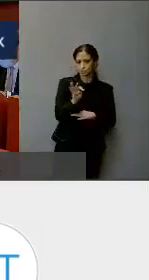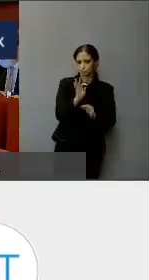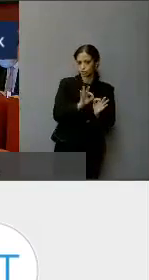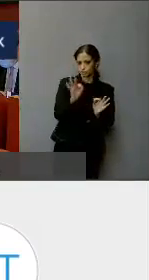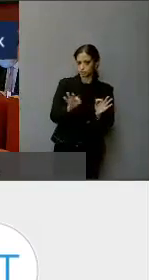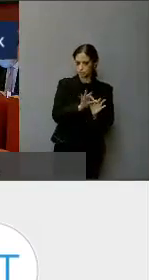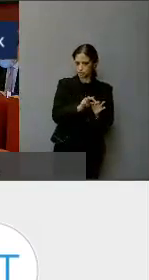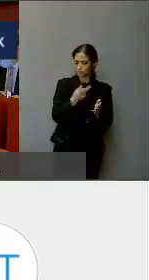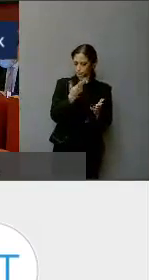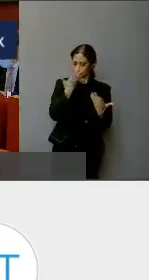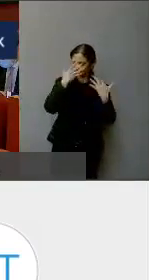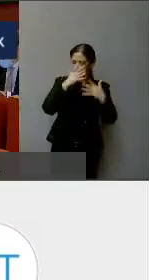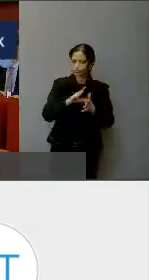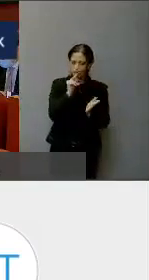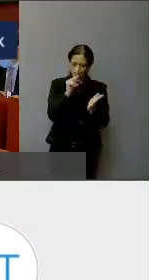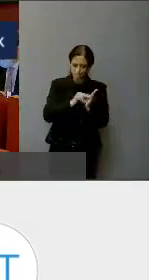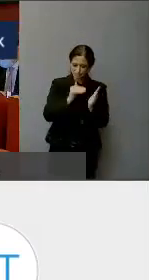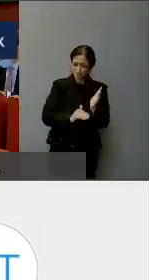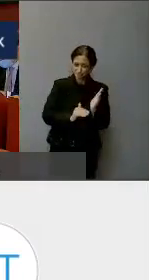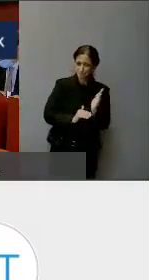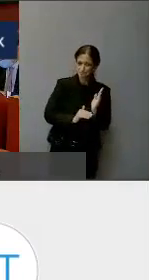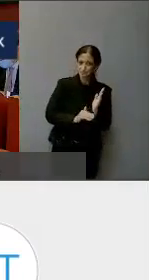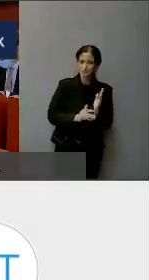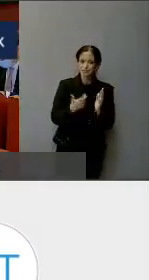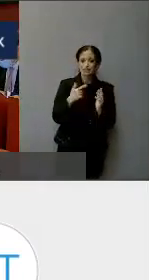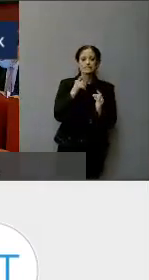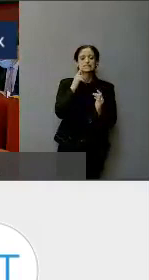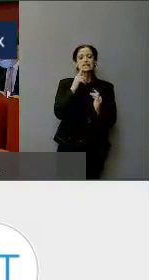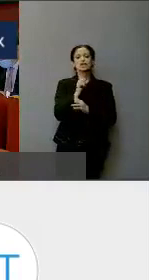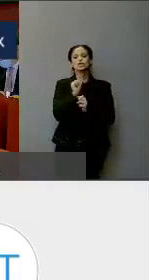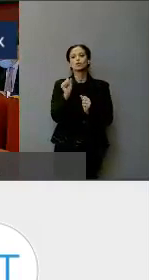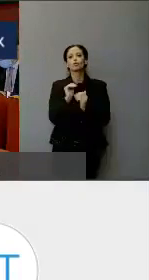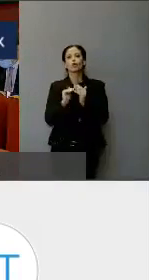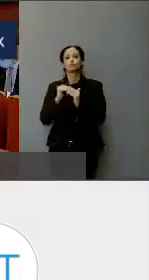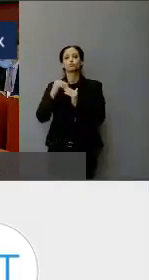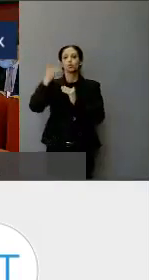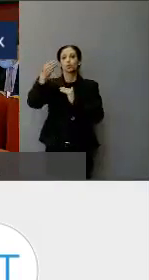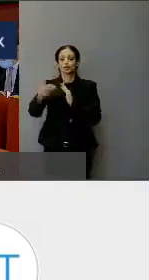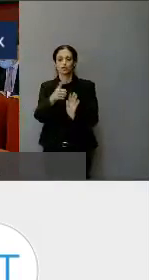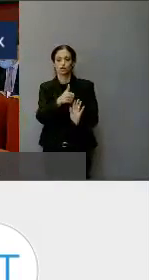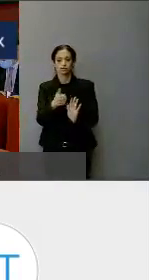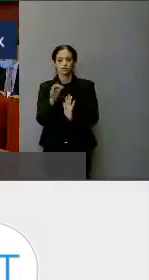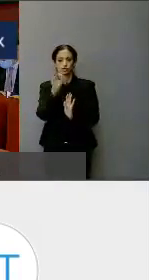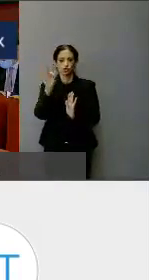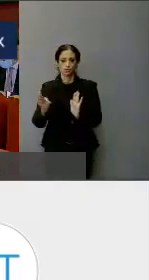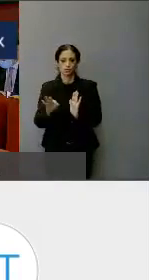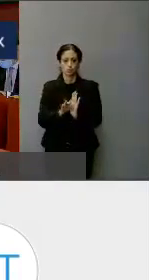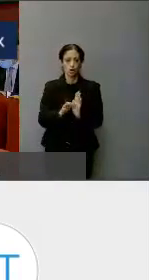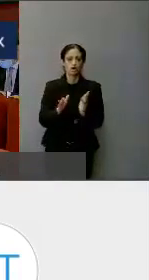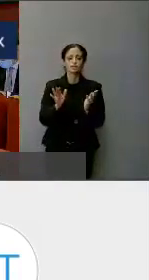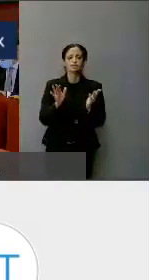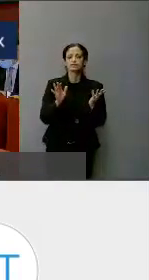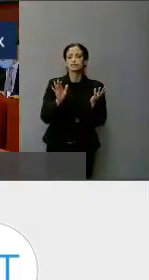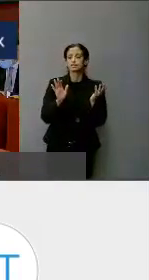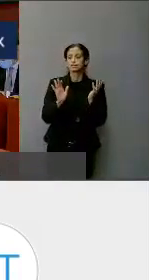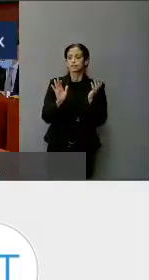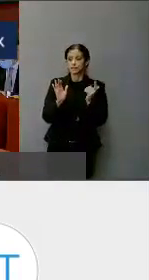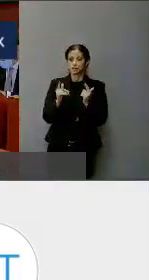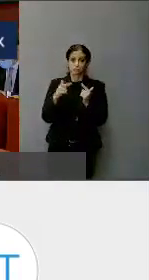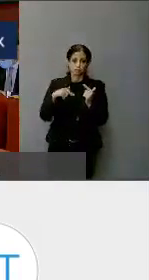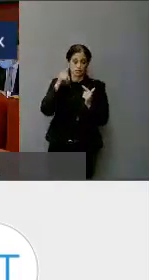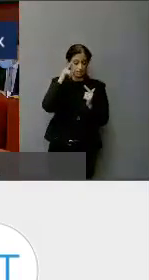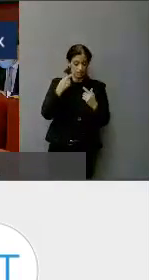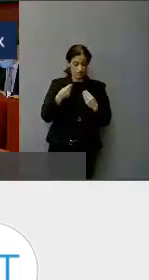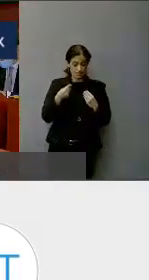nel senso che quando uno dice non potrà essere superiore ai me sappiamo che uno va a conquistare occupare tutto lo